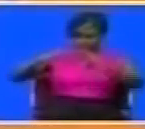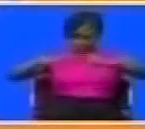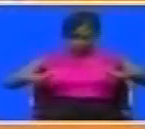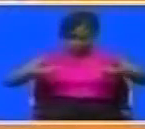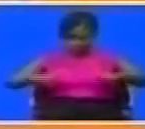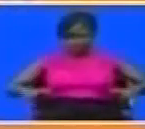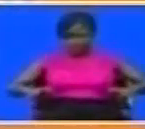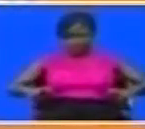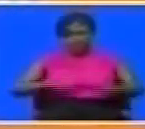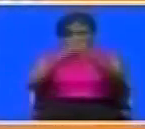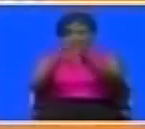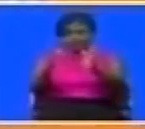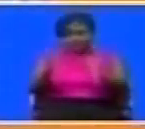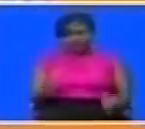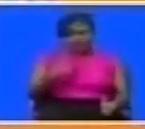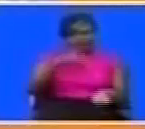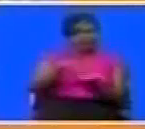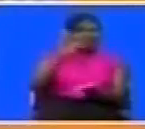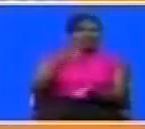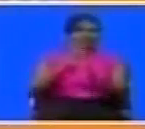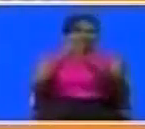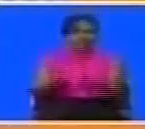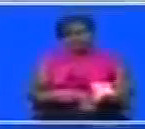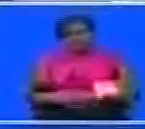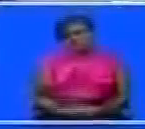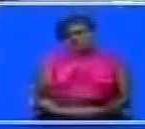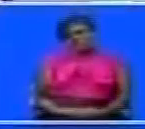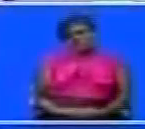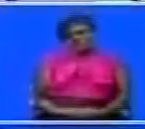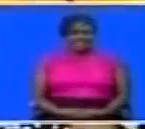ufanyike. Ni kuambua na taarifa hiyo kwa kina.